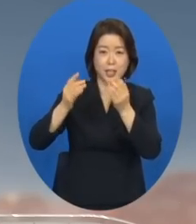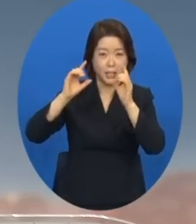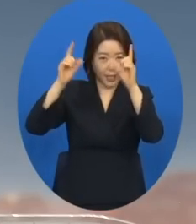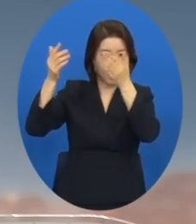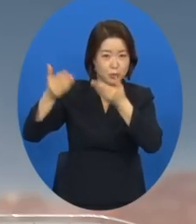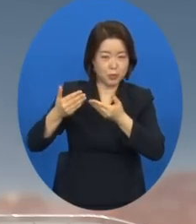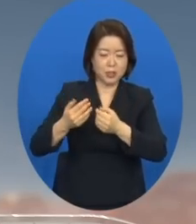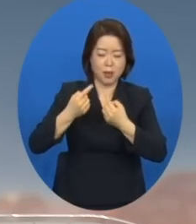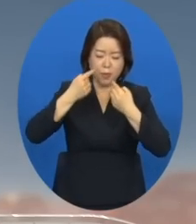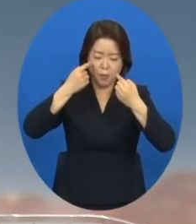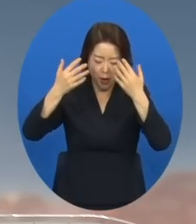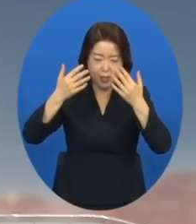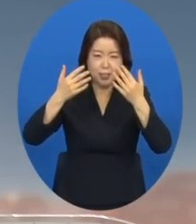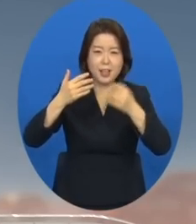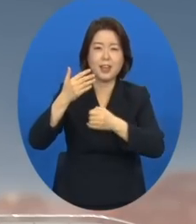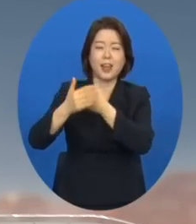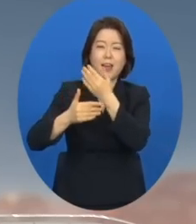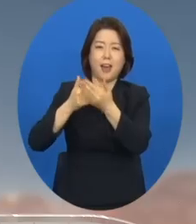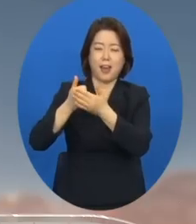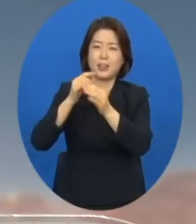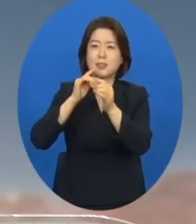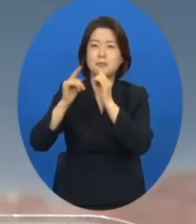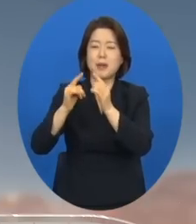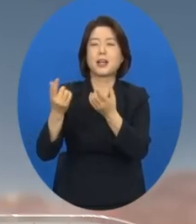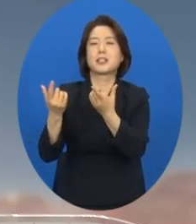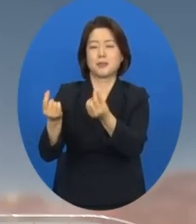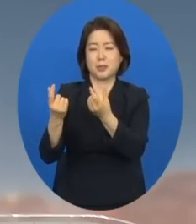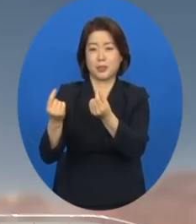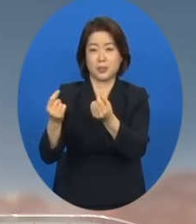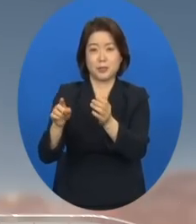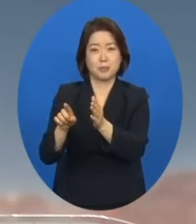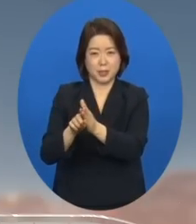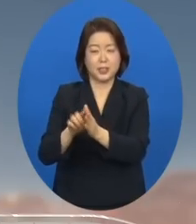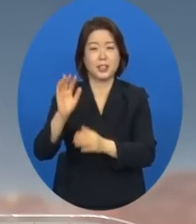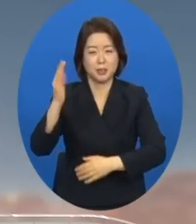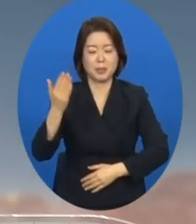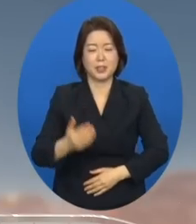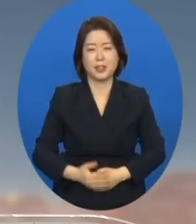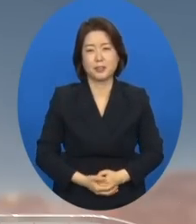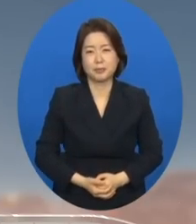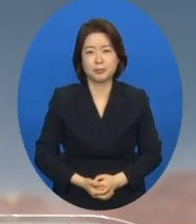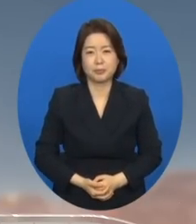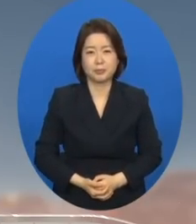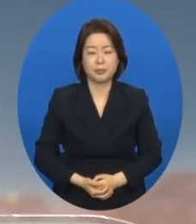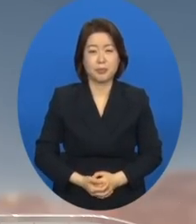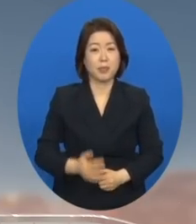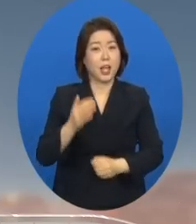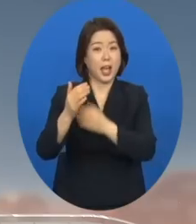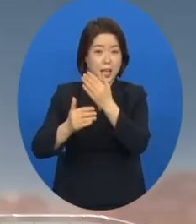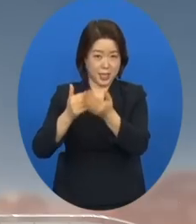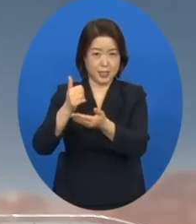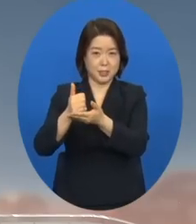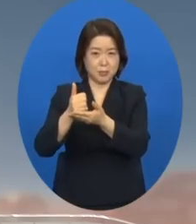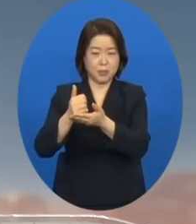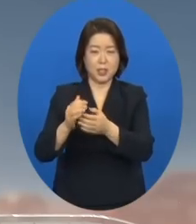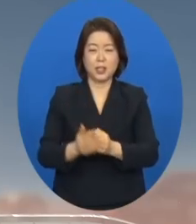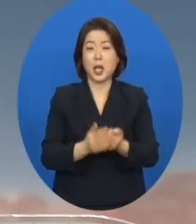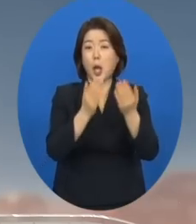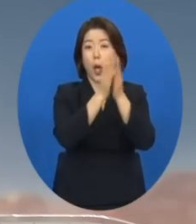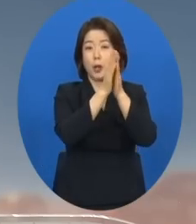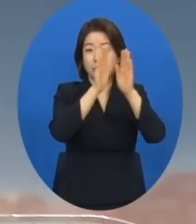좋은 정말 명확한 하나님의 말씀인 줄로 믿어지기 때문에 그렇습니다 하나님께서 모세를